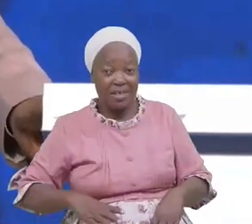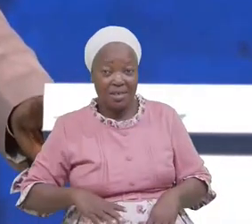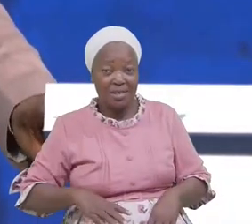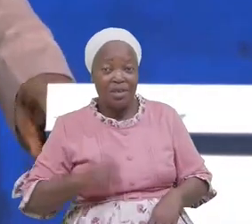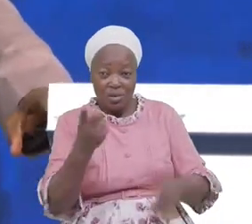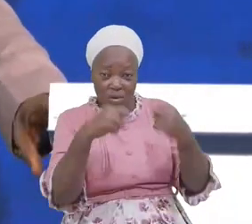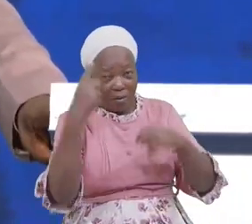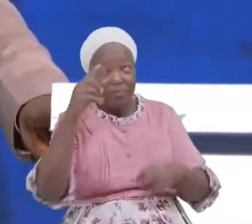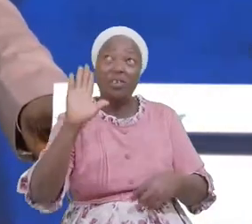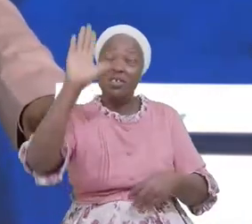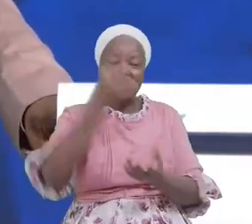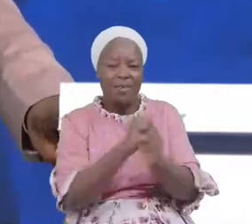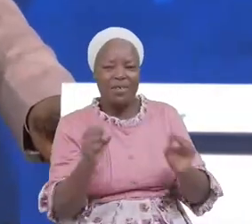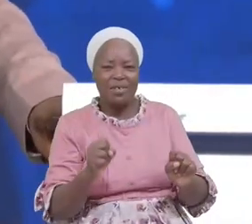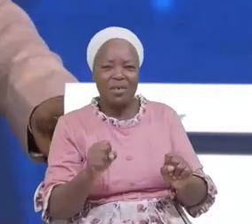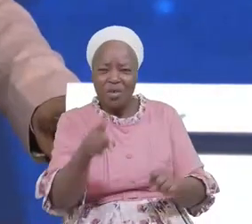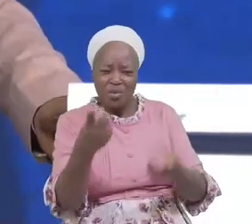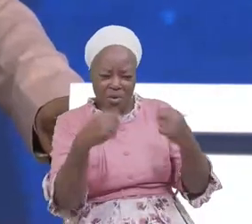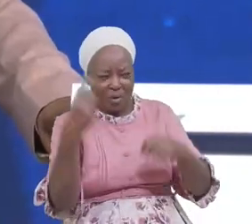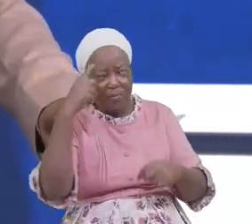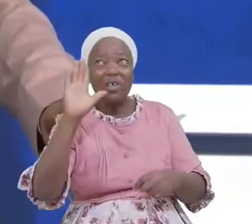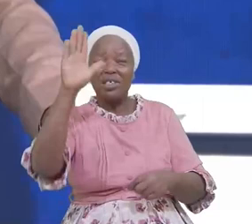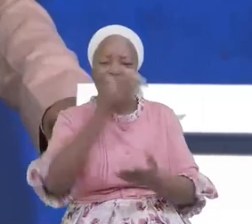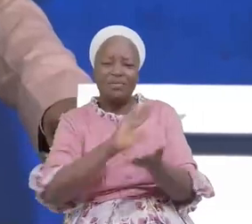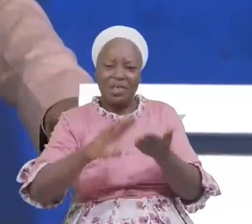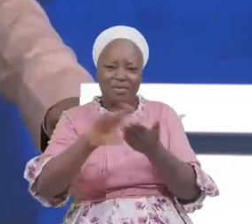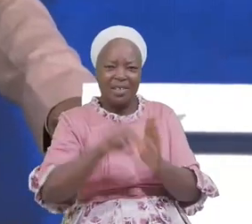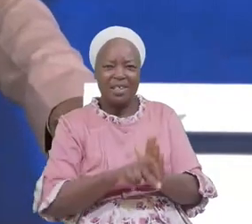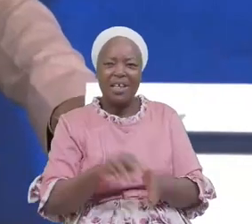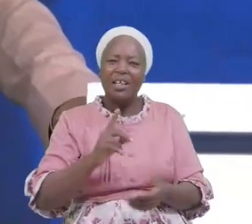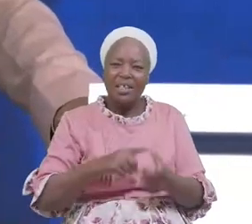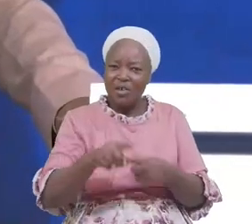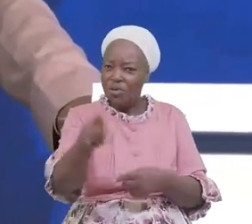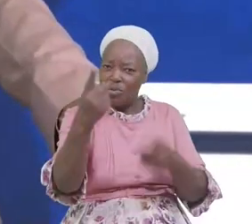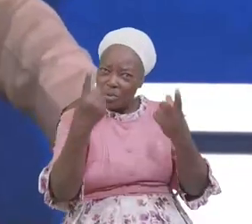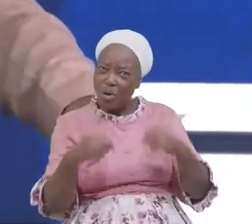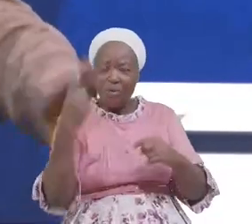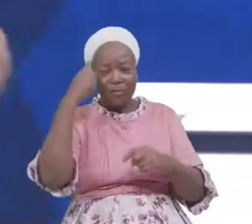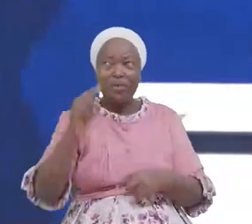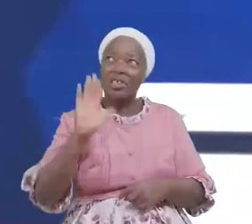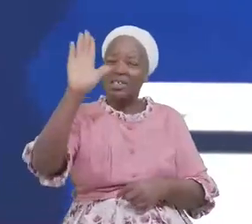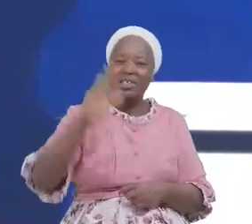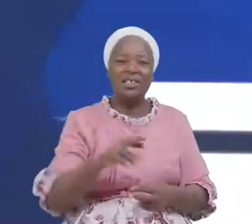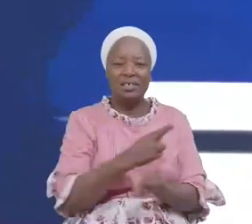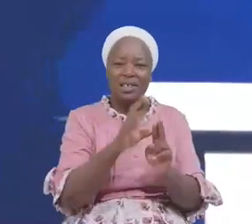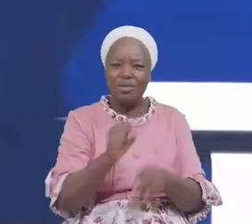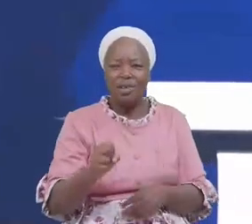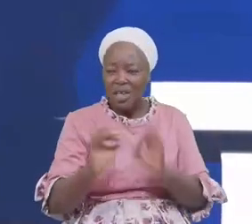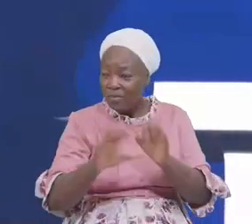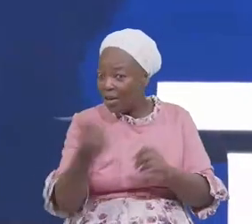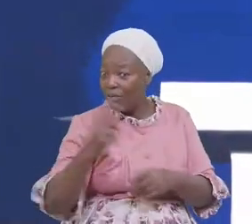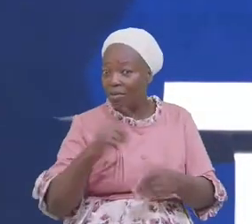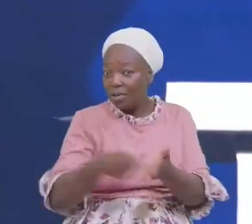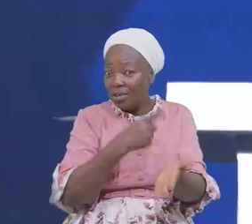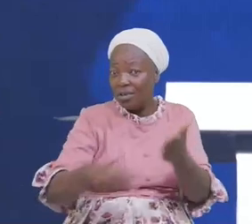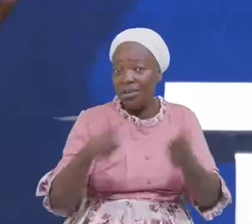pour son salut, de venir pour son pardon, de venir pour sa rédemption. Si quelqu'un te